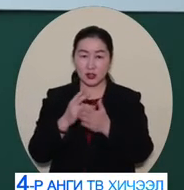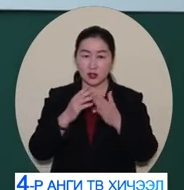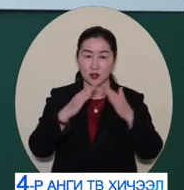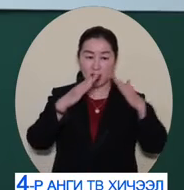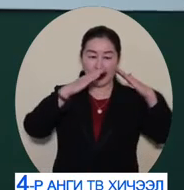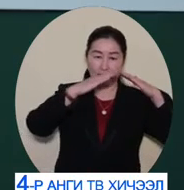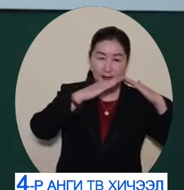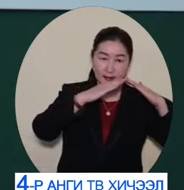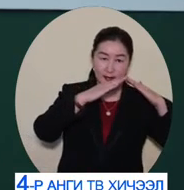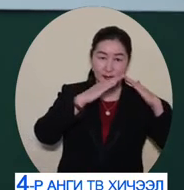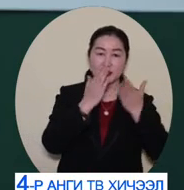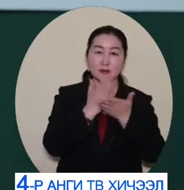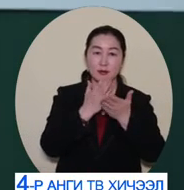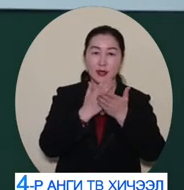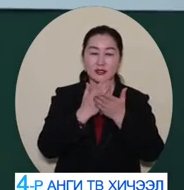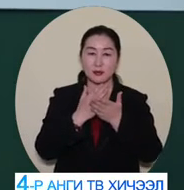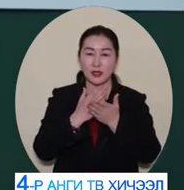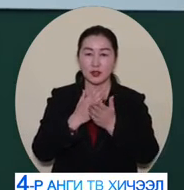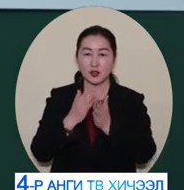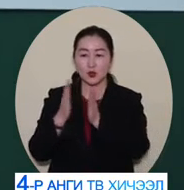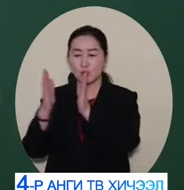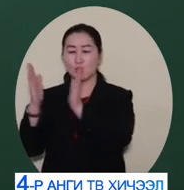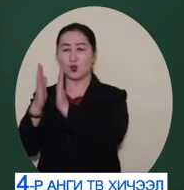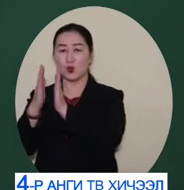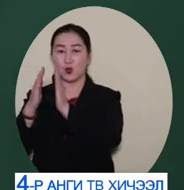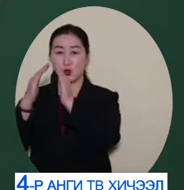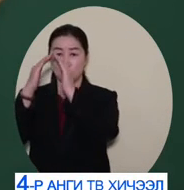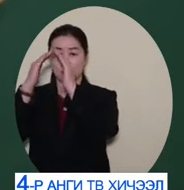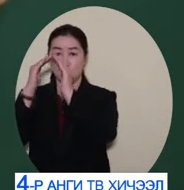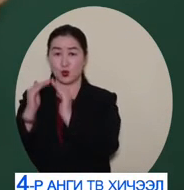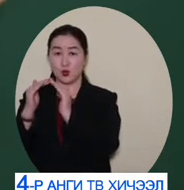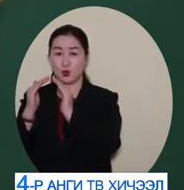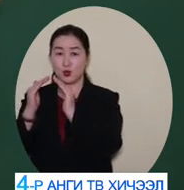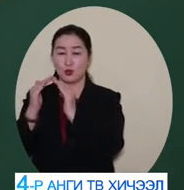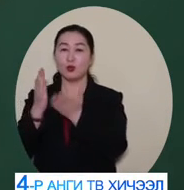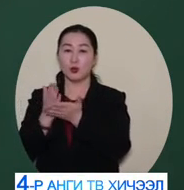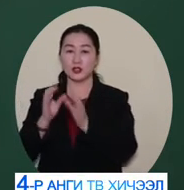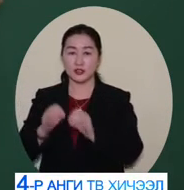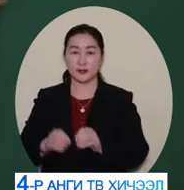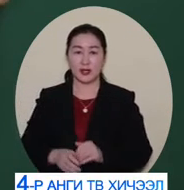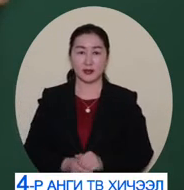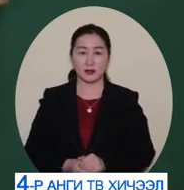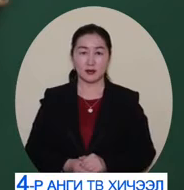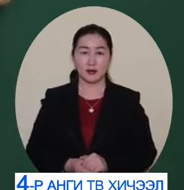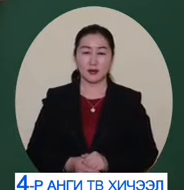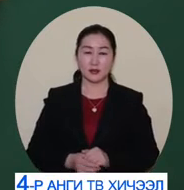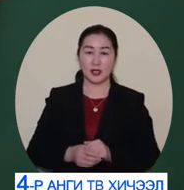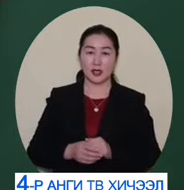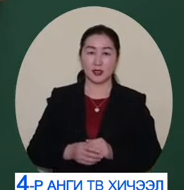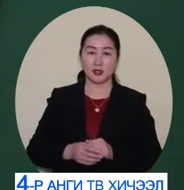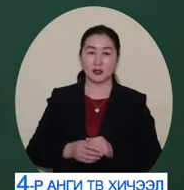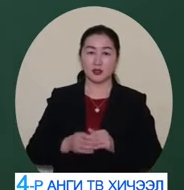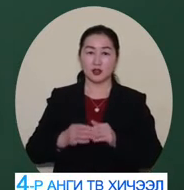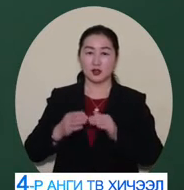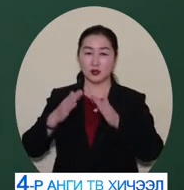Нөгөө анхны ийм одоо тэгшин цэг хэлбэрээ алдаад бүр ийм шов одоо бүр том байсан хэмжээ нь алдагдаад хэлбэр дүрс нь алдагдаад